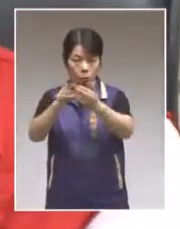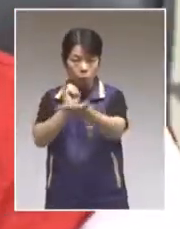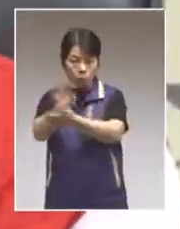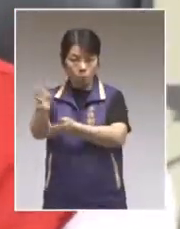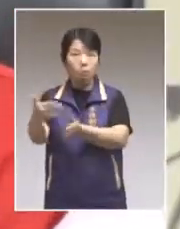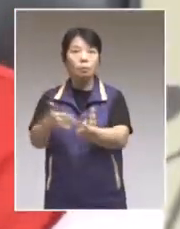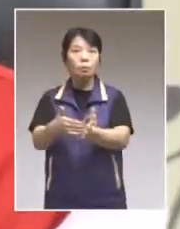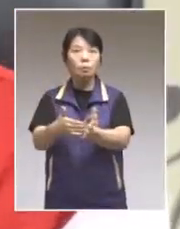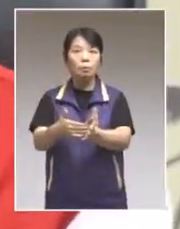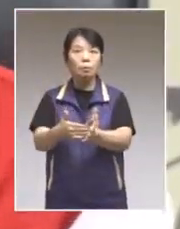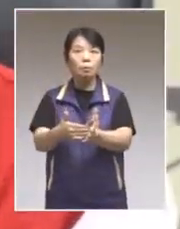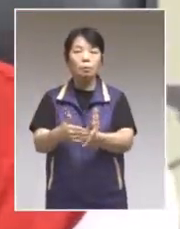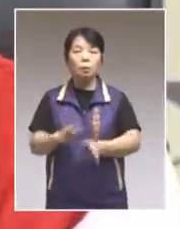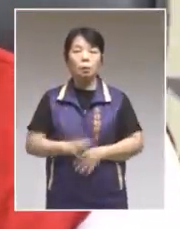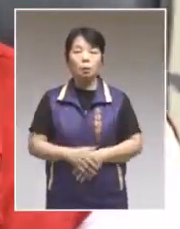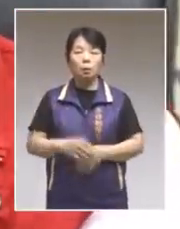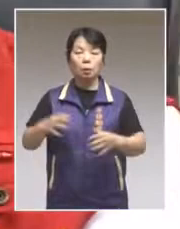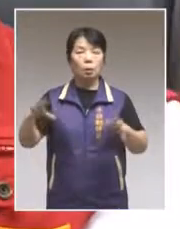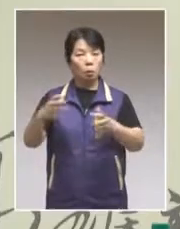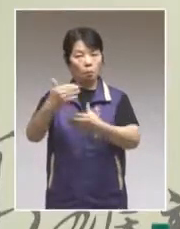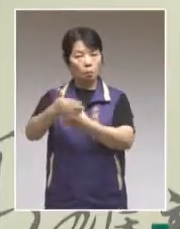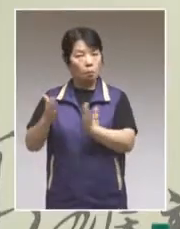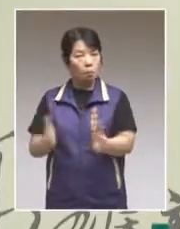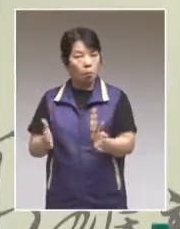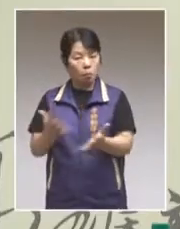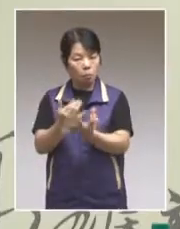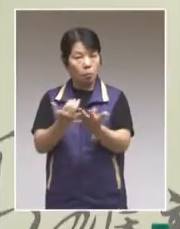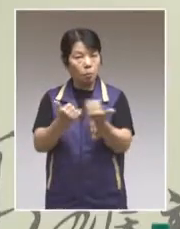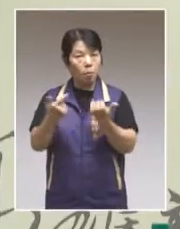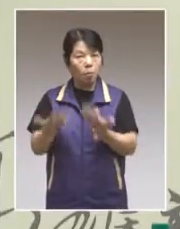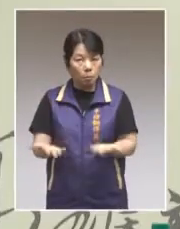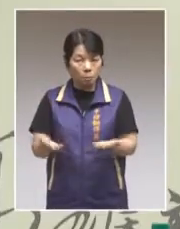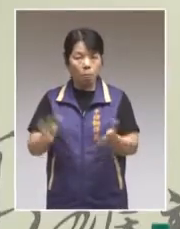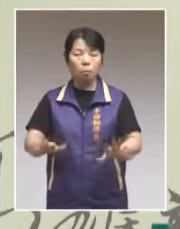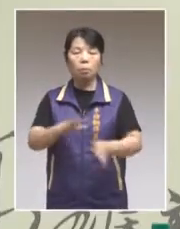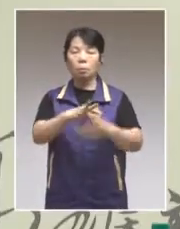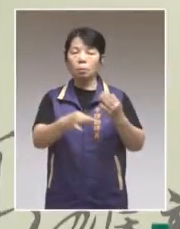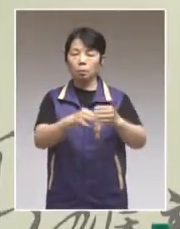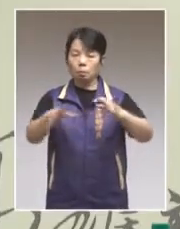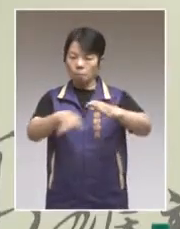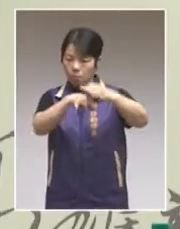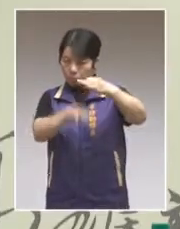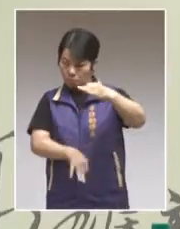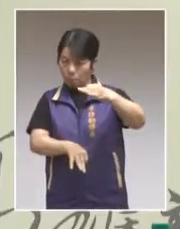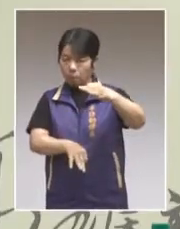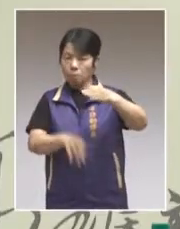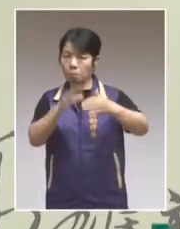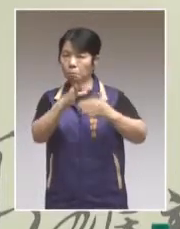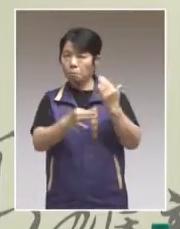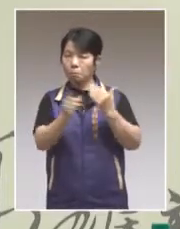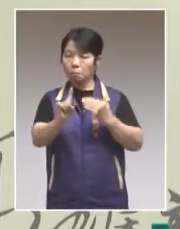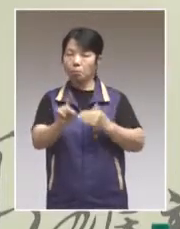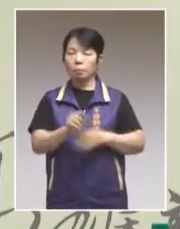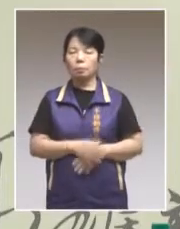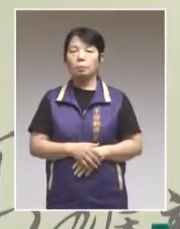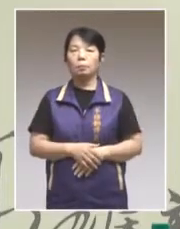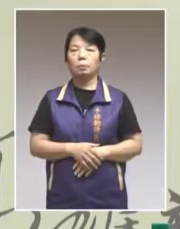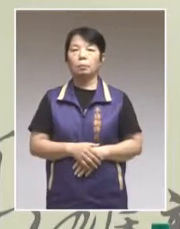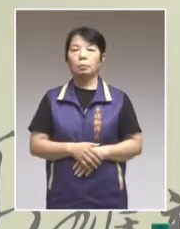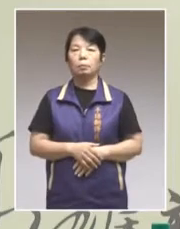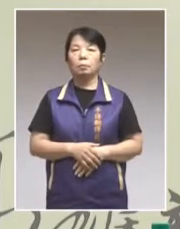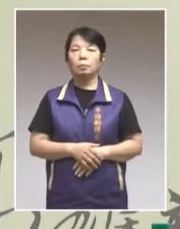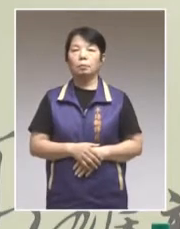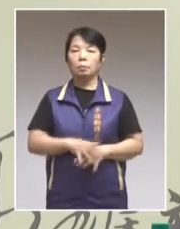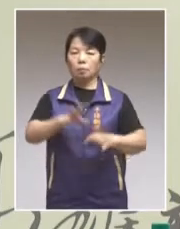后，那同班同学按照现行的框列的原则，同班同学要框列